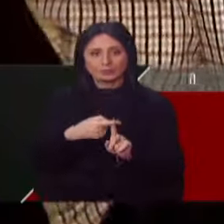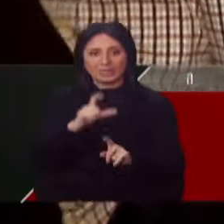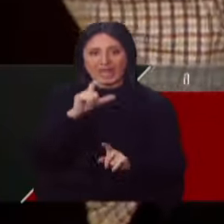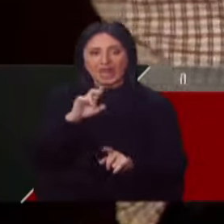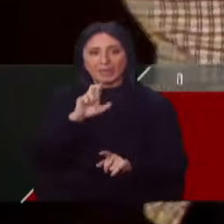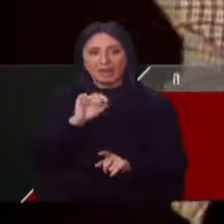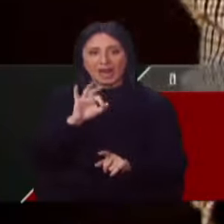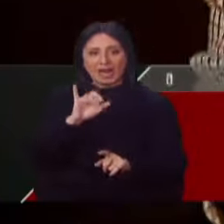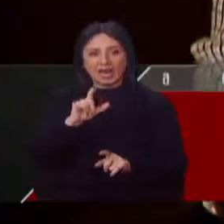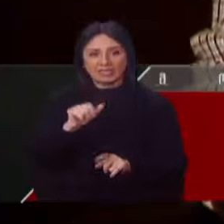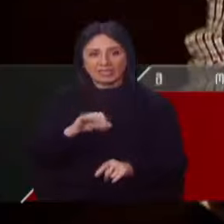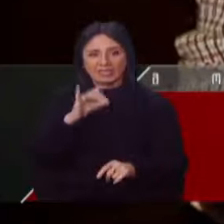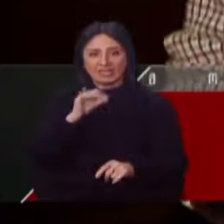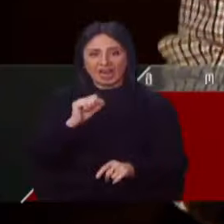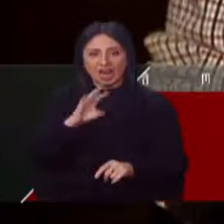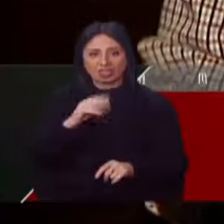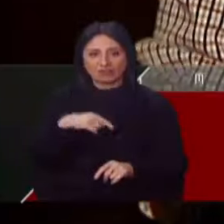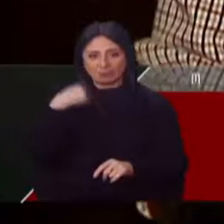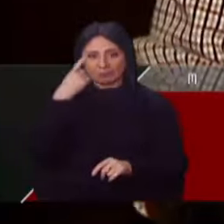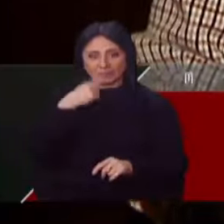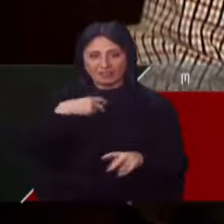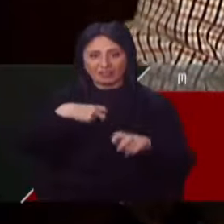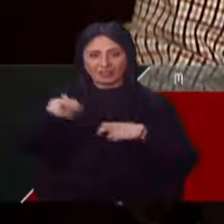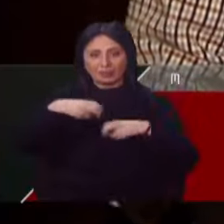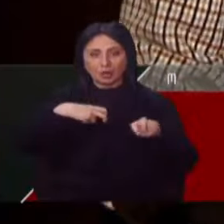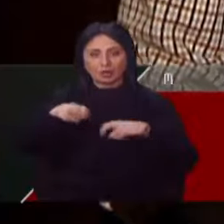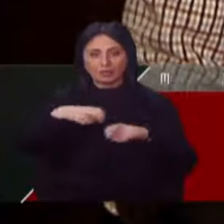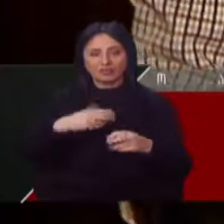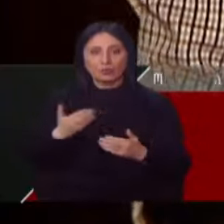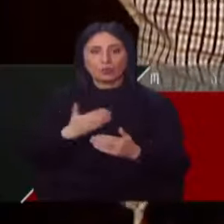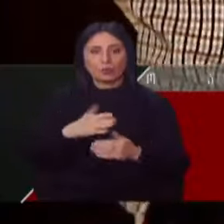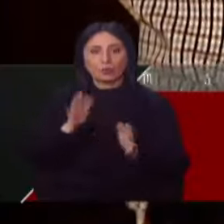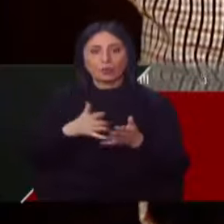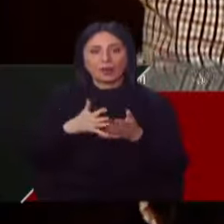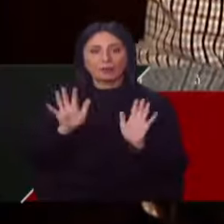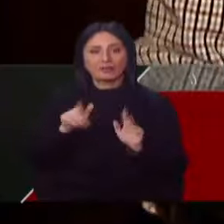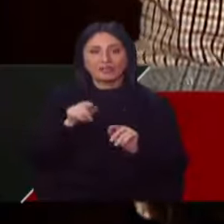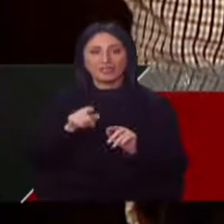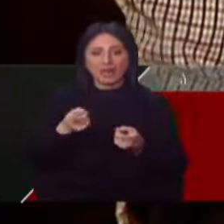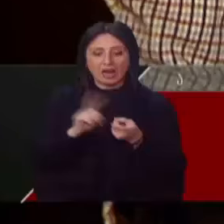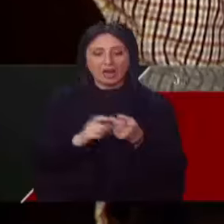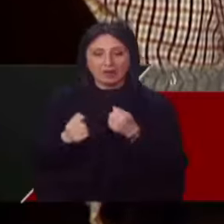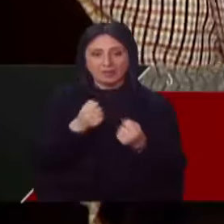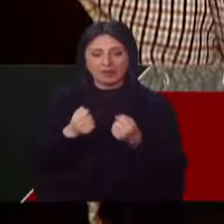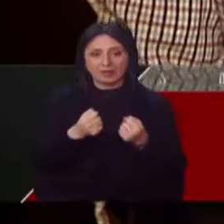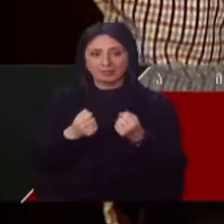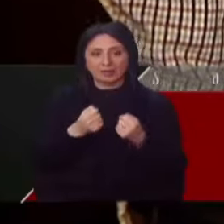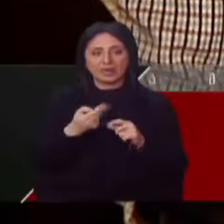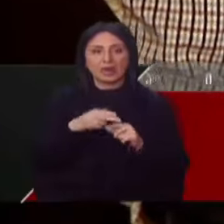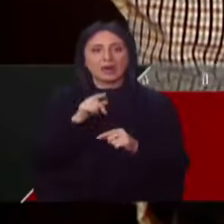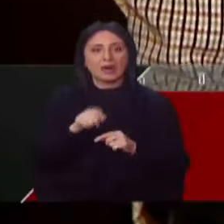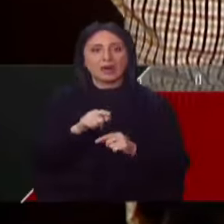Elene Bakradis da Paolo Iașvilis piradi mimoțera. Romelic uprometat am arebs,